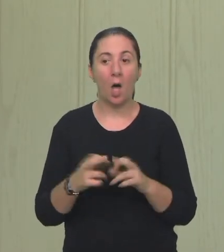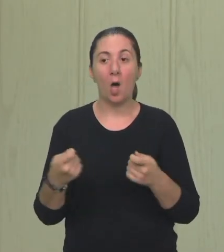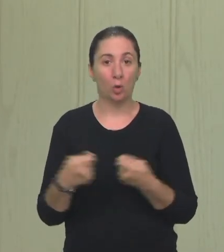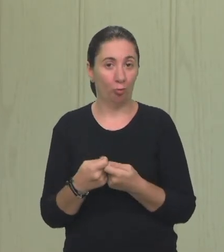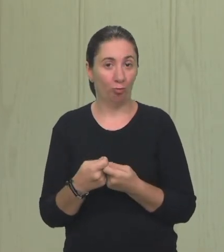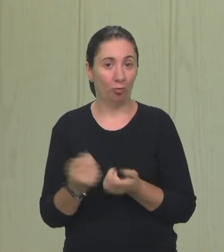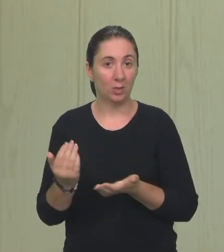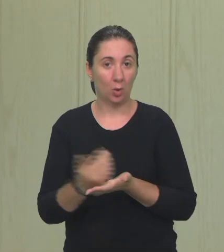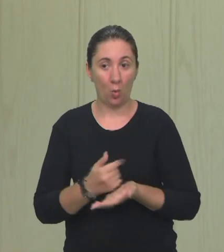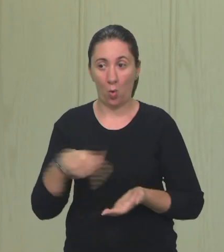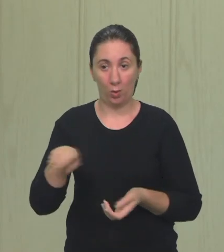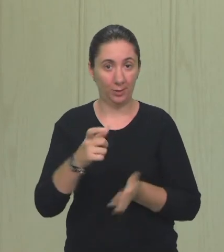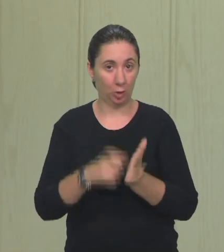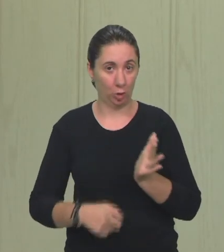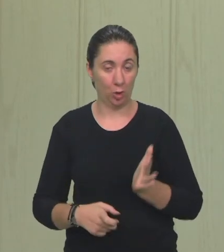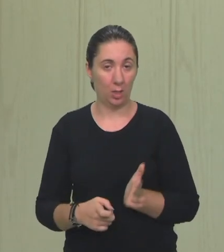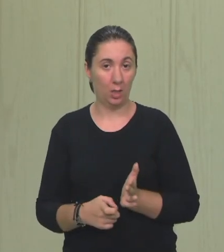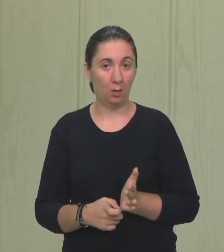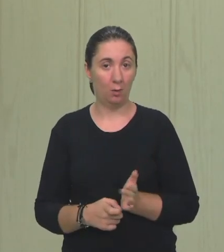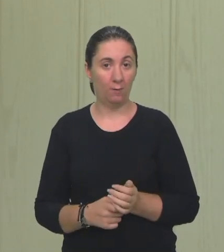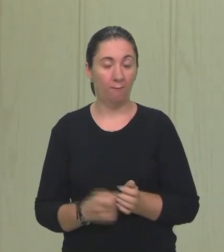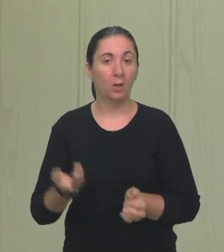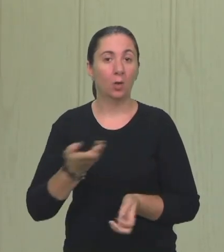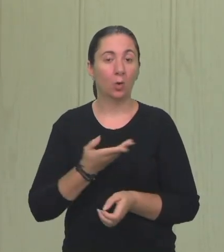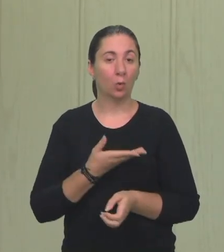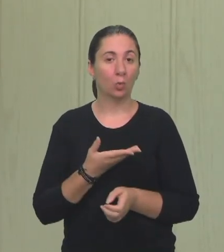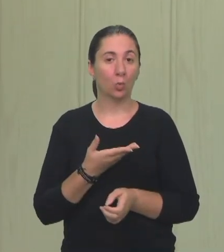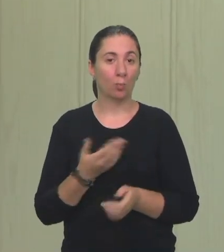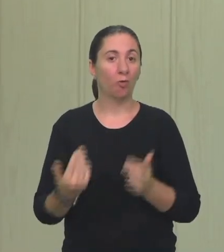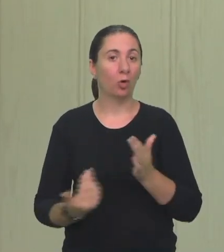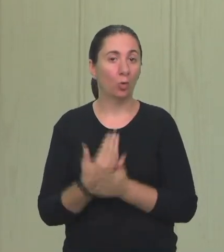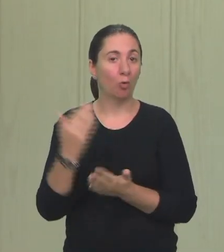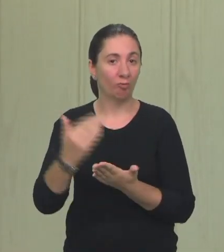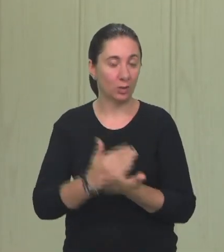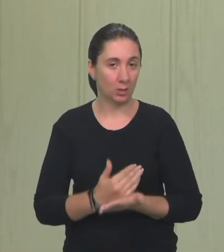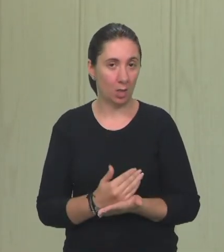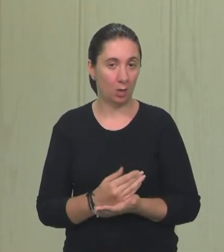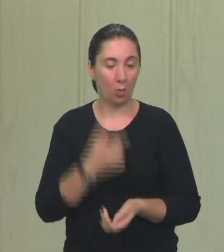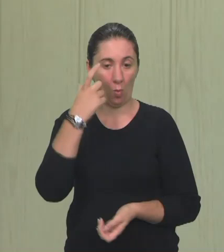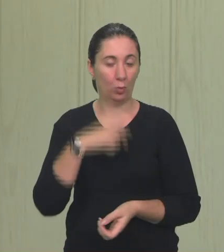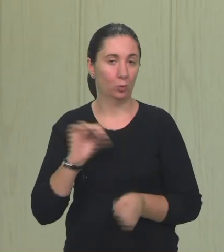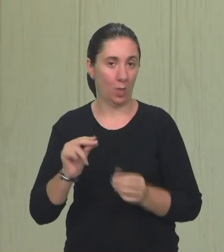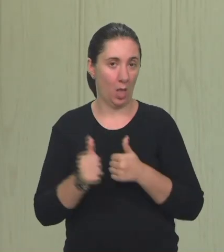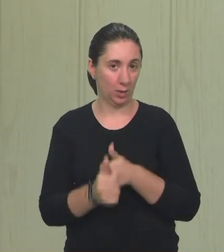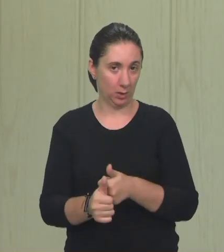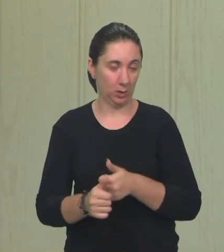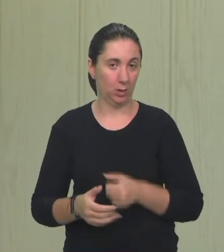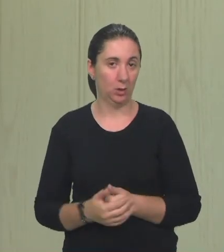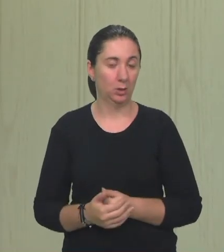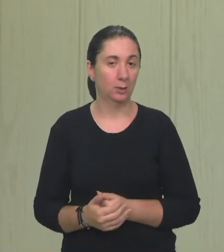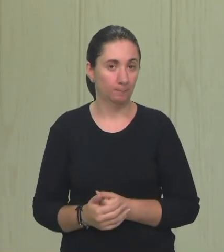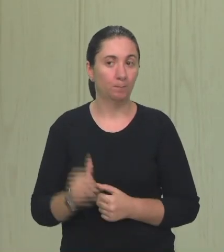se tiče koristi za same članove, dobivanje, to jest novog zakona o osobnoj asistenciji. Mm-hmm.